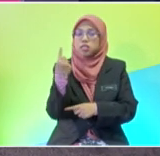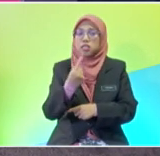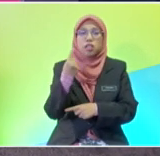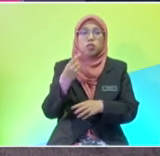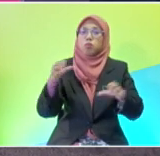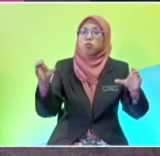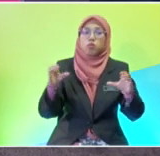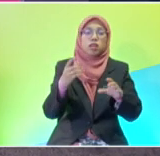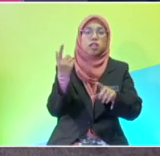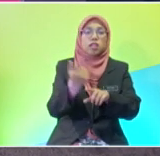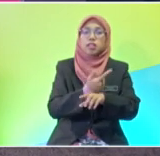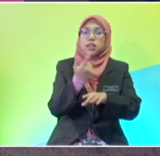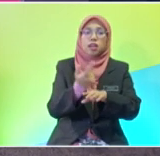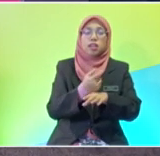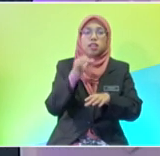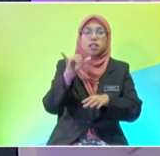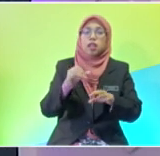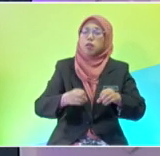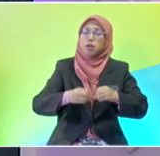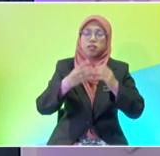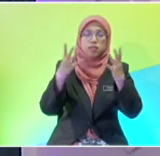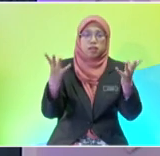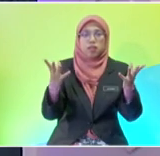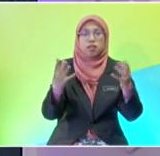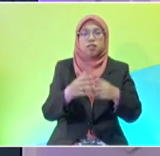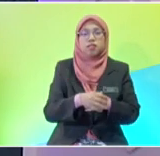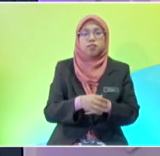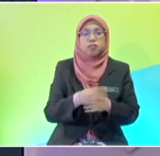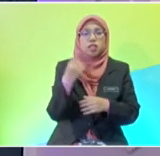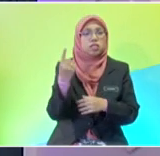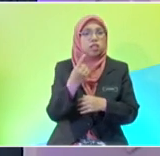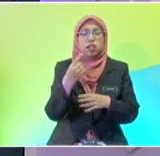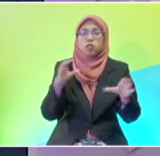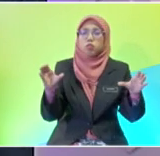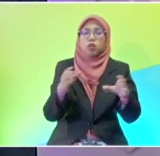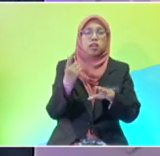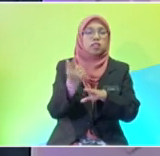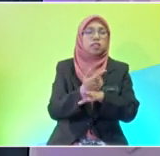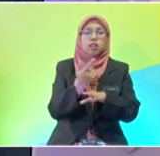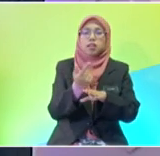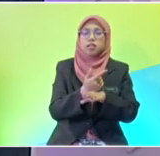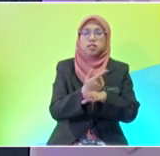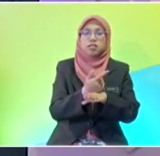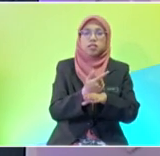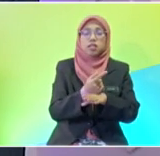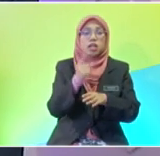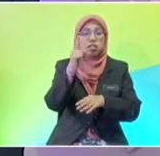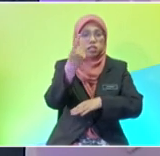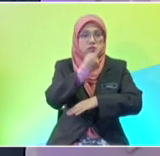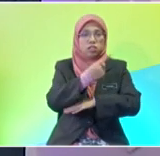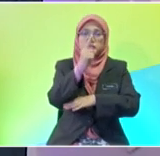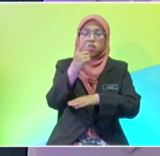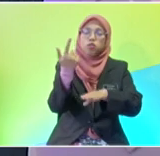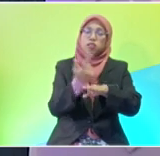sangat memerlukan latihan yang kerap Kalau boleh Buatlah satu hari satu latihan